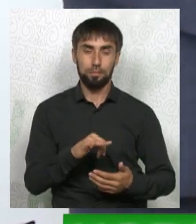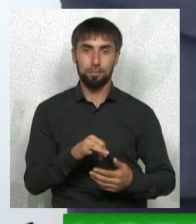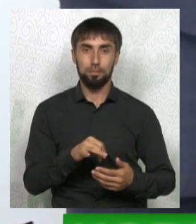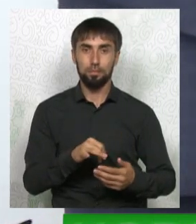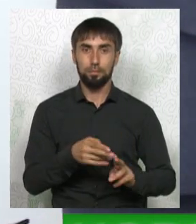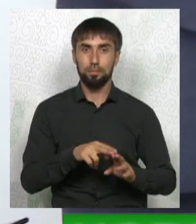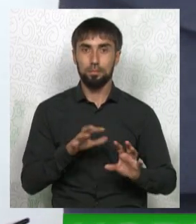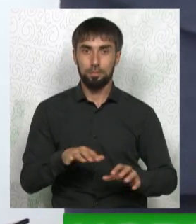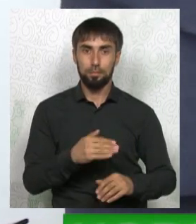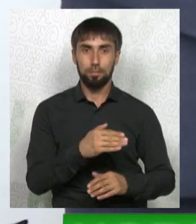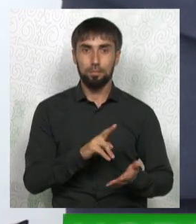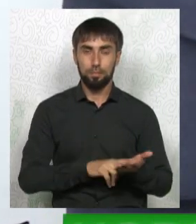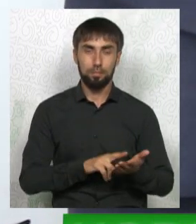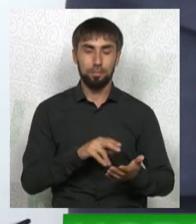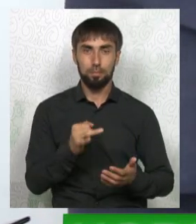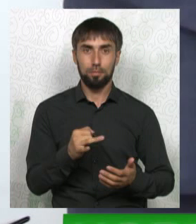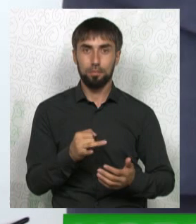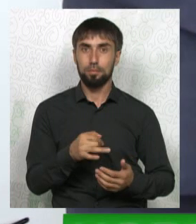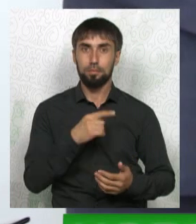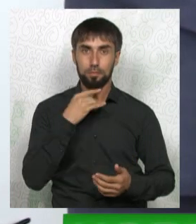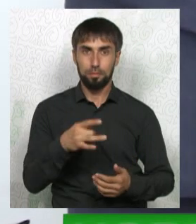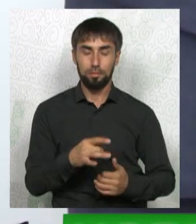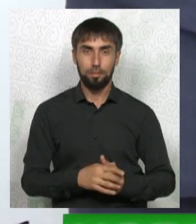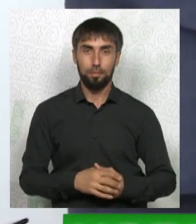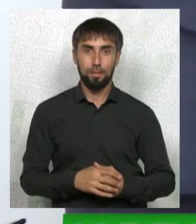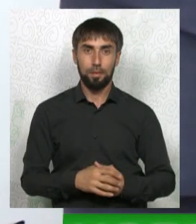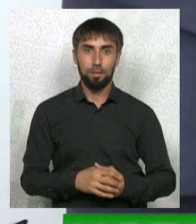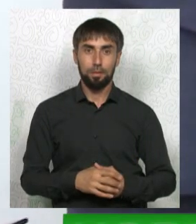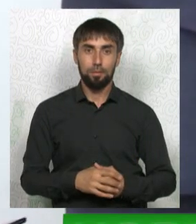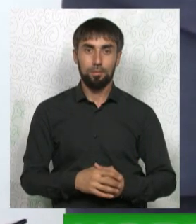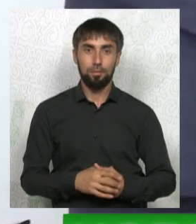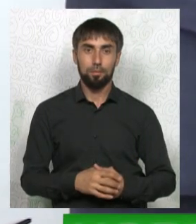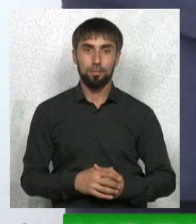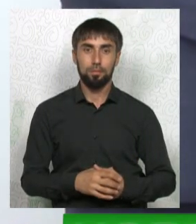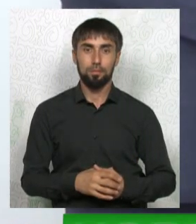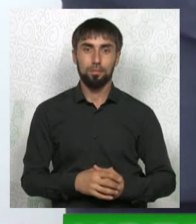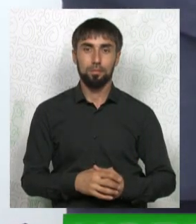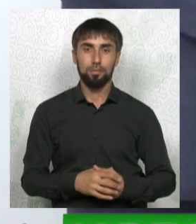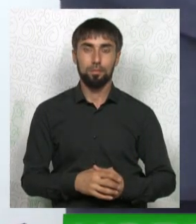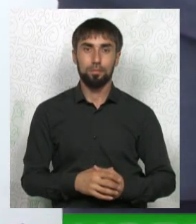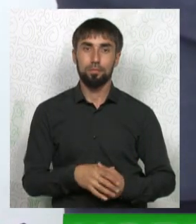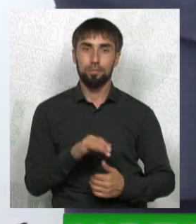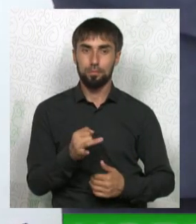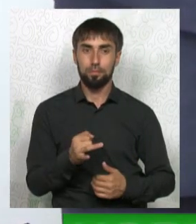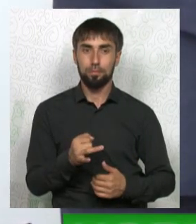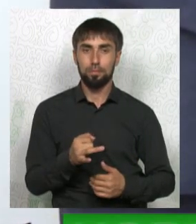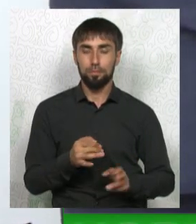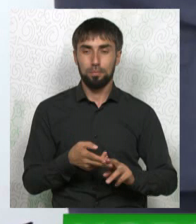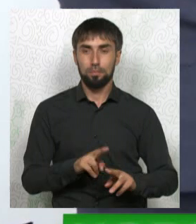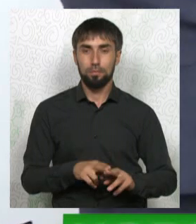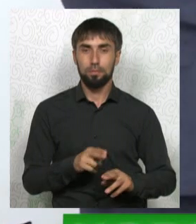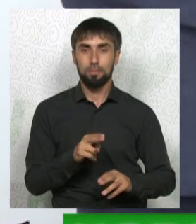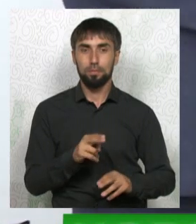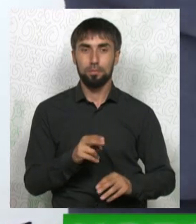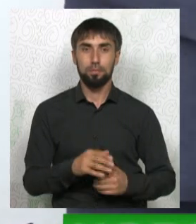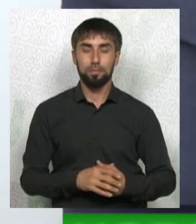представители фирму и республику. Да, и надо было рассказать. Ну, это, конечно, больше